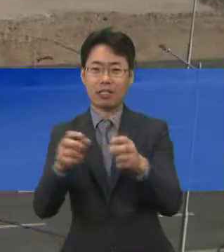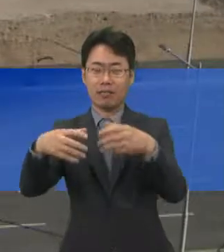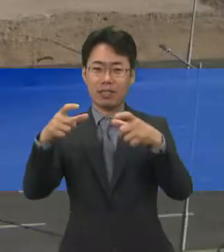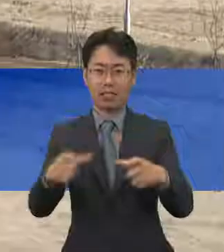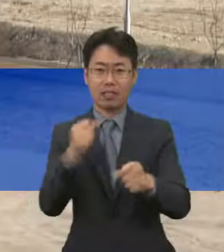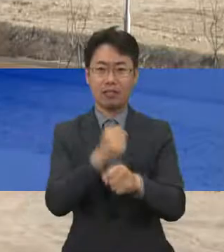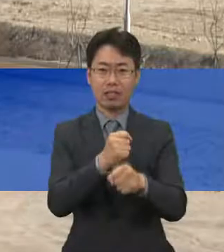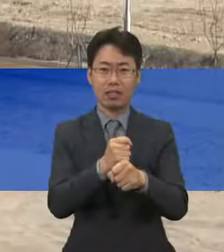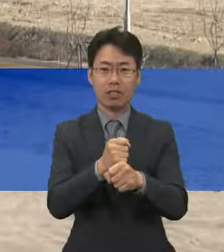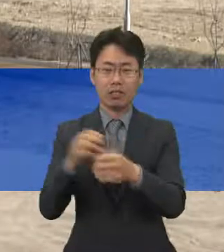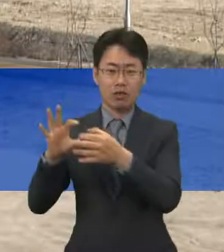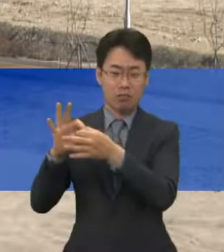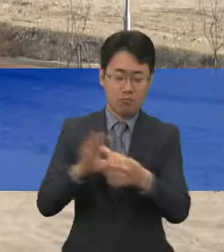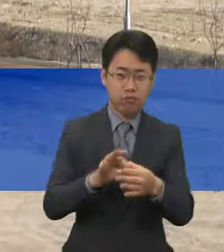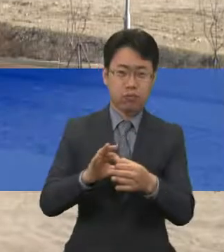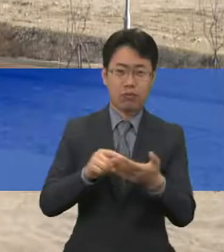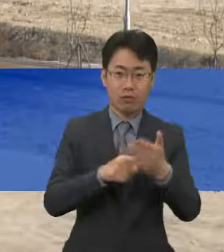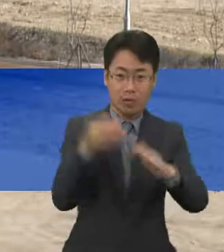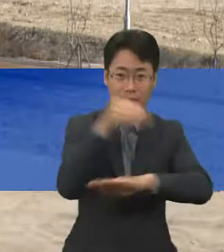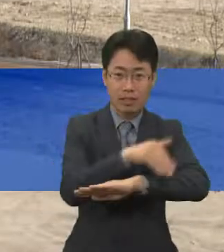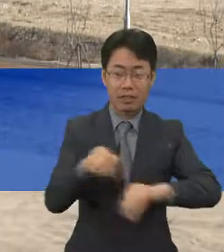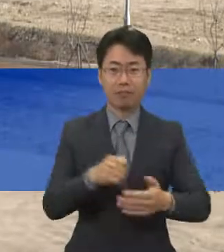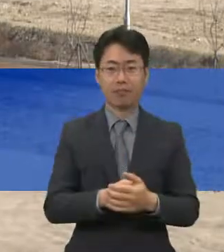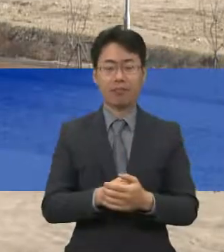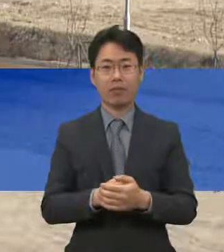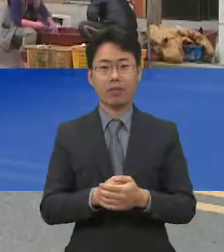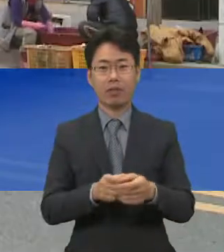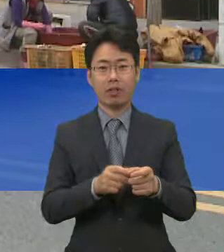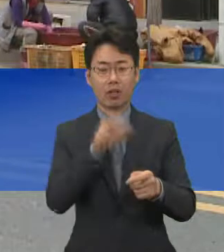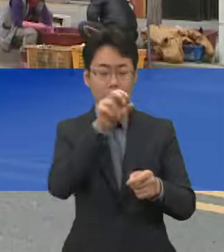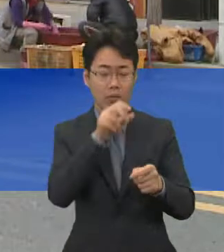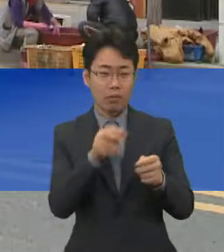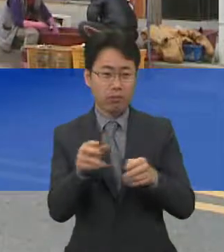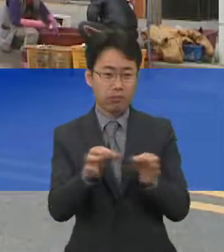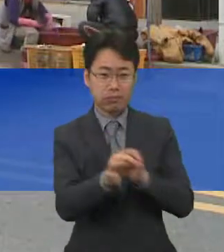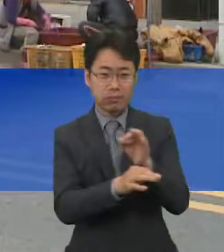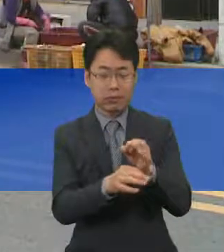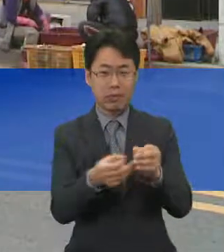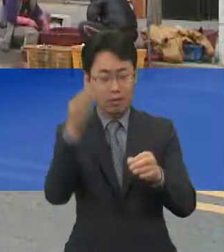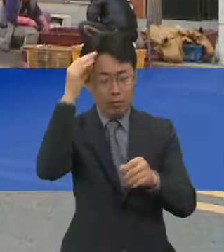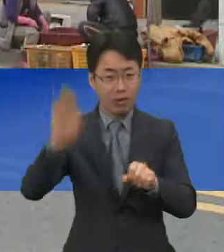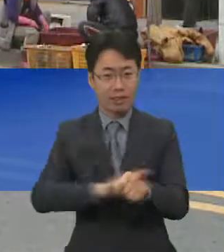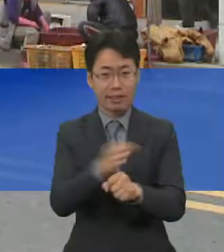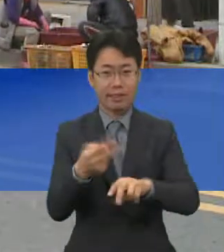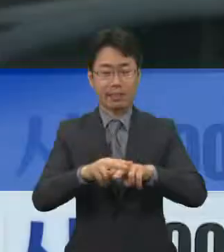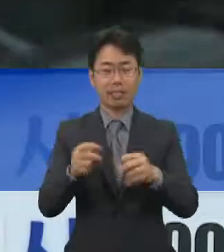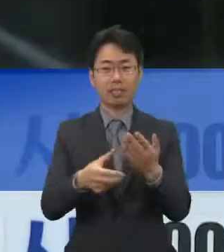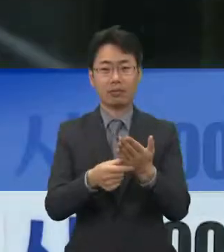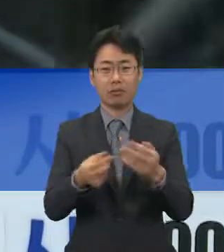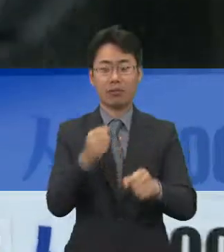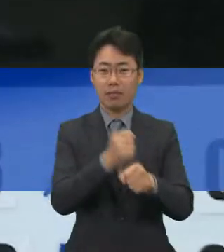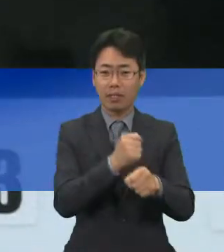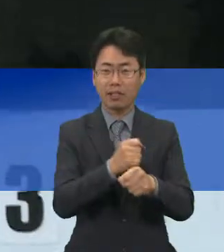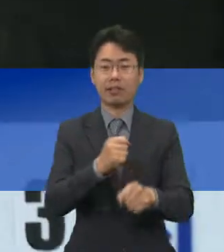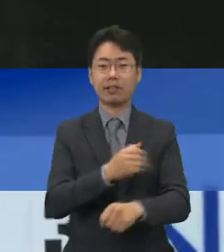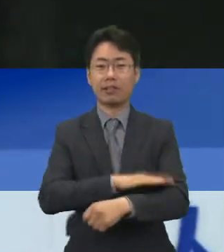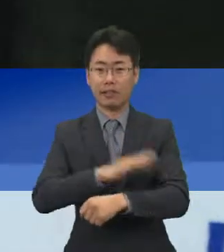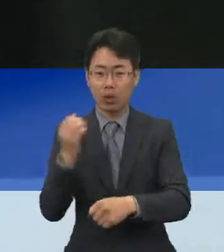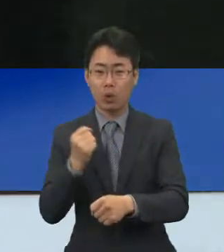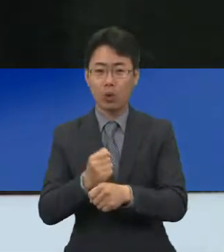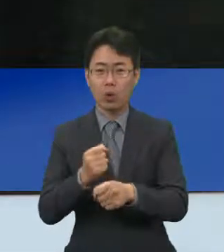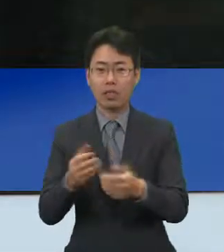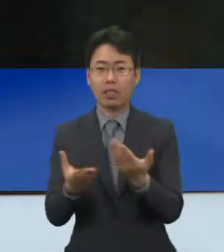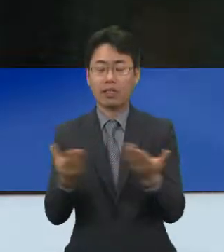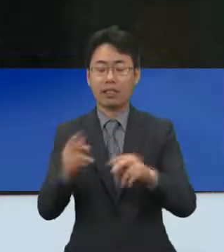산업단지 조성해 가속도를 높여나갈 방침입니다. 더불어 골목 상권을 위한 포항사랑 상품권 발행과 일자리